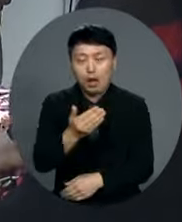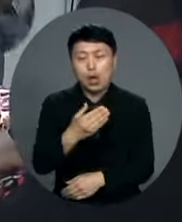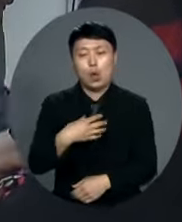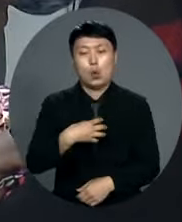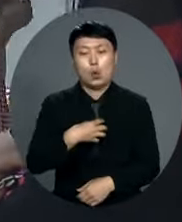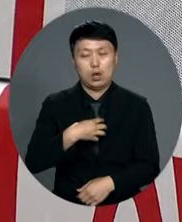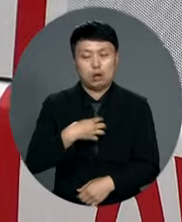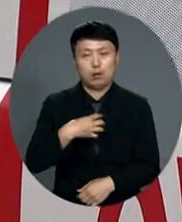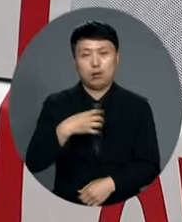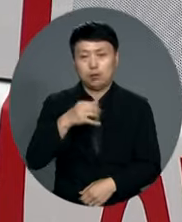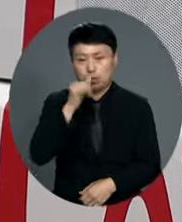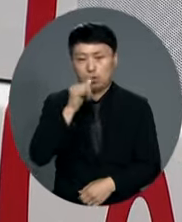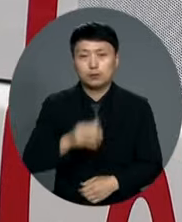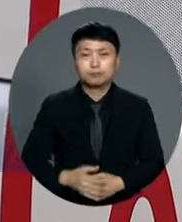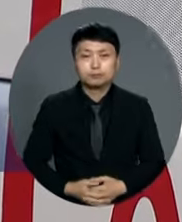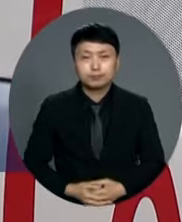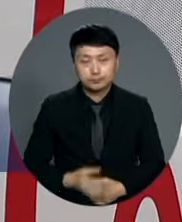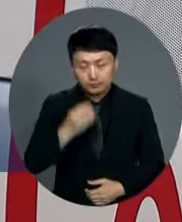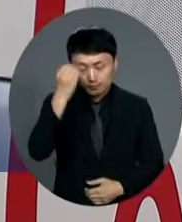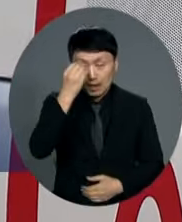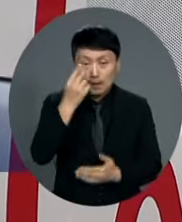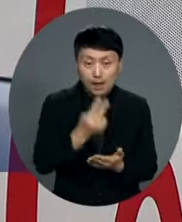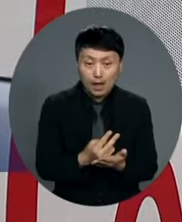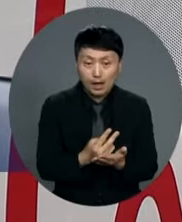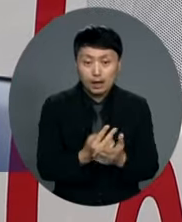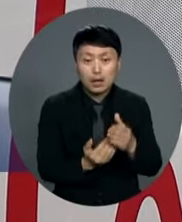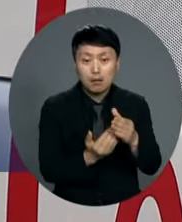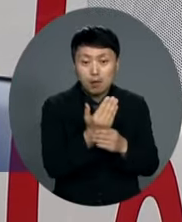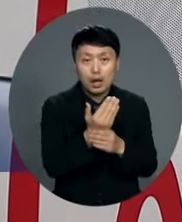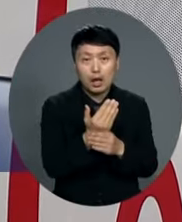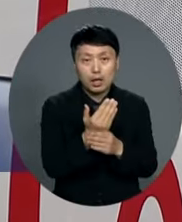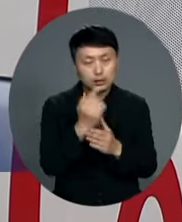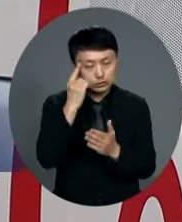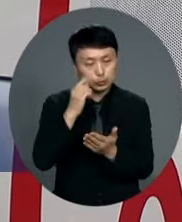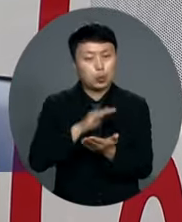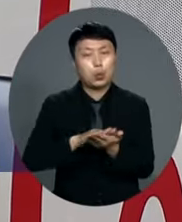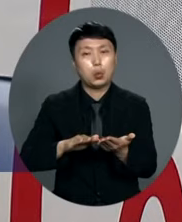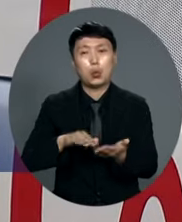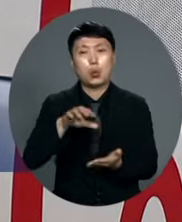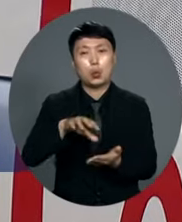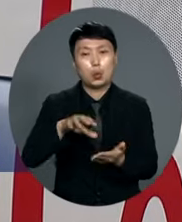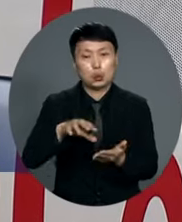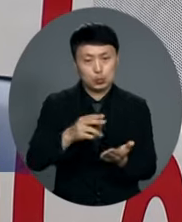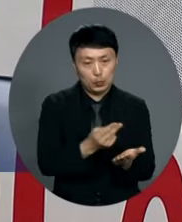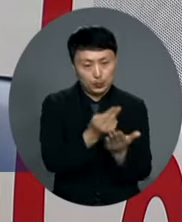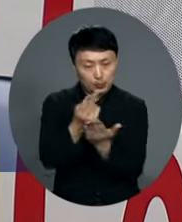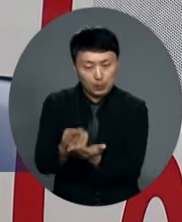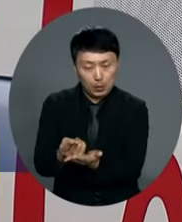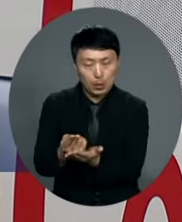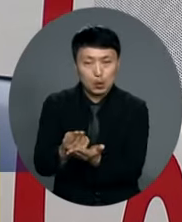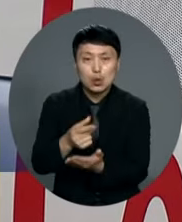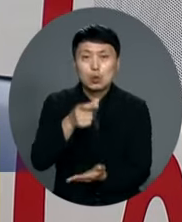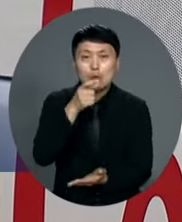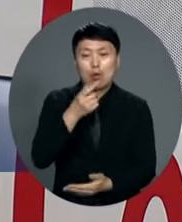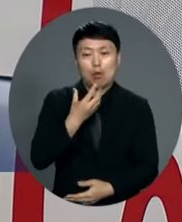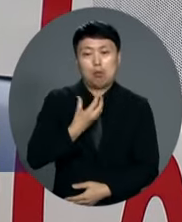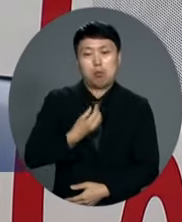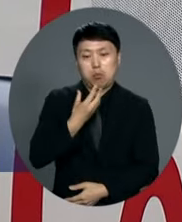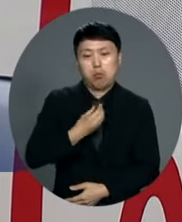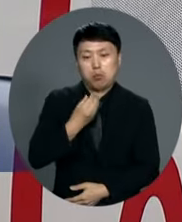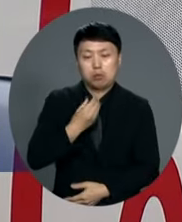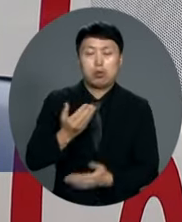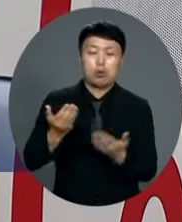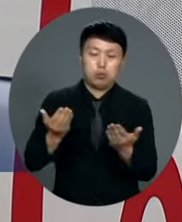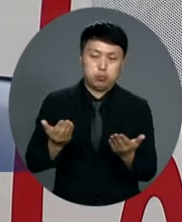위험합니다. 온열 질환이 의심될 때에는 즉시 서늘한 장소로 이동하시고 이온음료나 물을 드시고